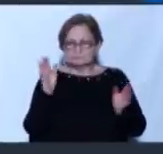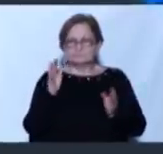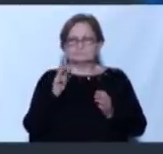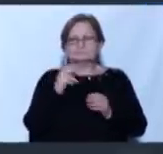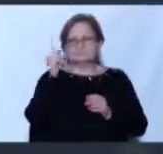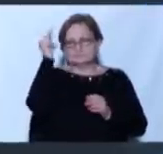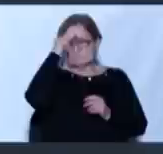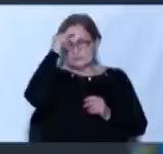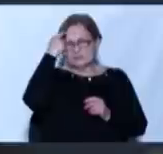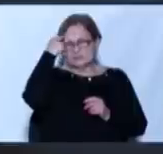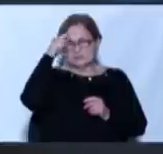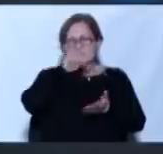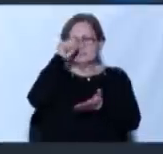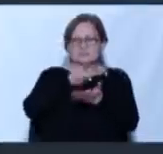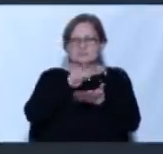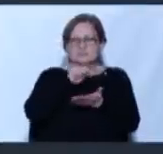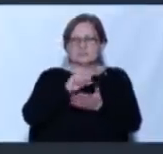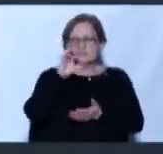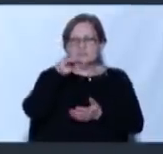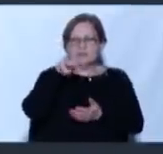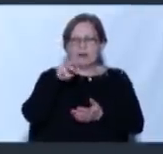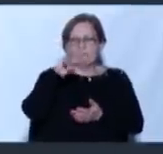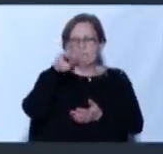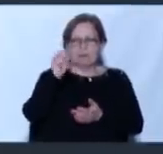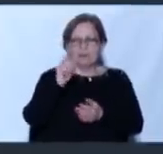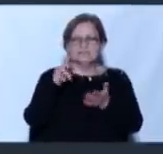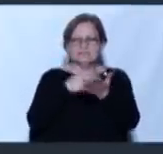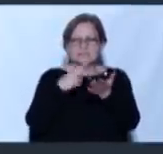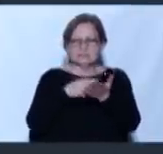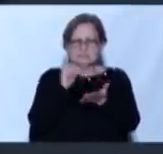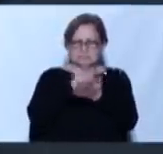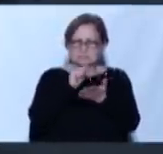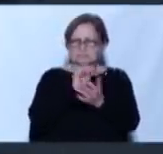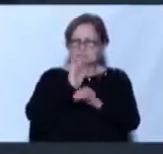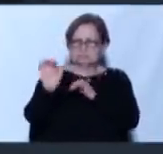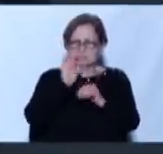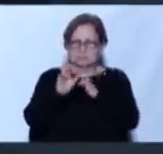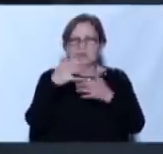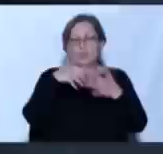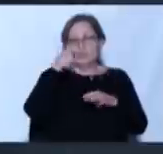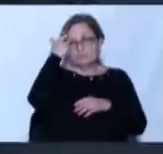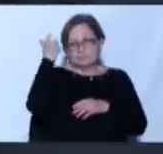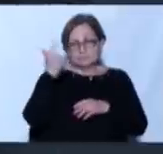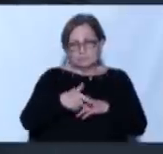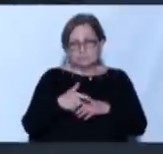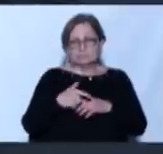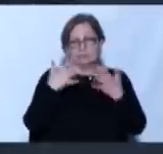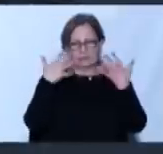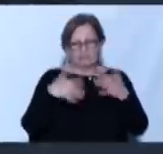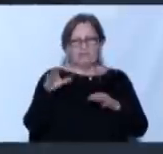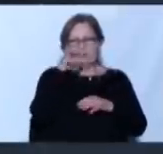გუტენბერგა სტამბა მოიგონა სტამბა და უკვე წიგდები მასობრივად იბეჭდება და ადამიანებს უკვე ცოდნა გახთა უკვე